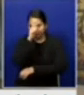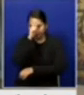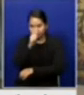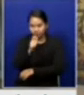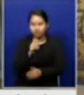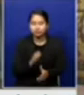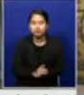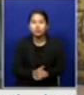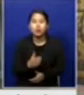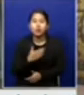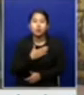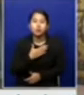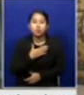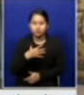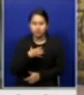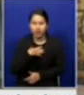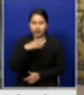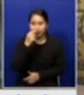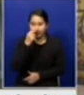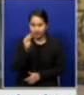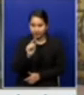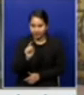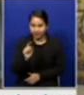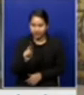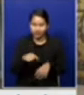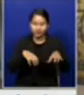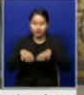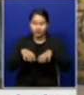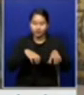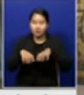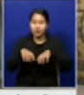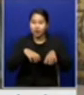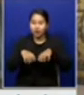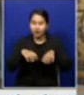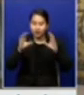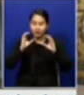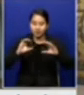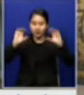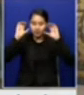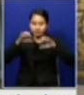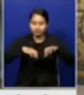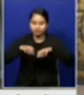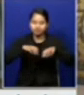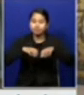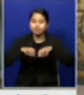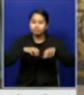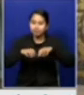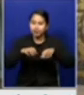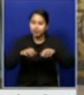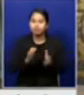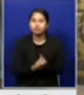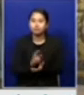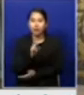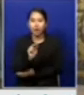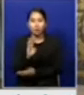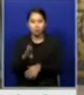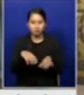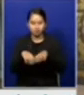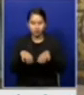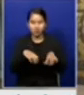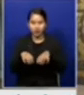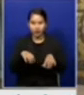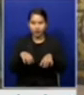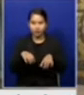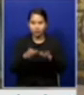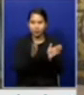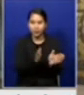หารจัดการรัฐบาลอย่างมีระบบอย่างมีความหวังและมีอนา